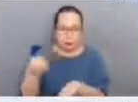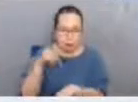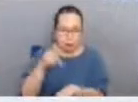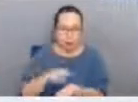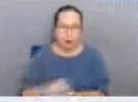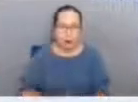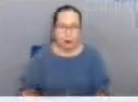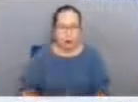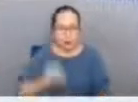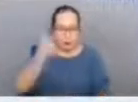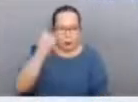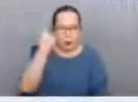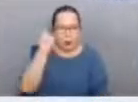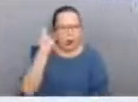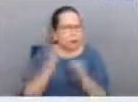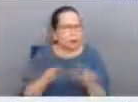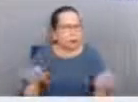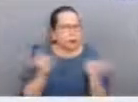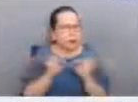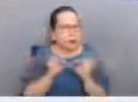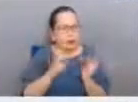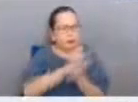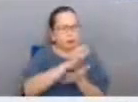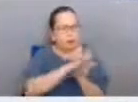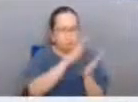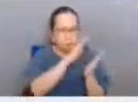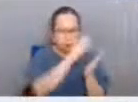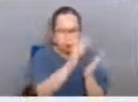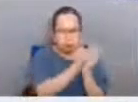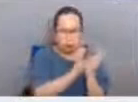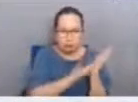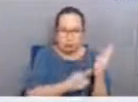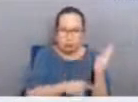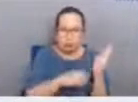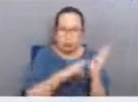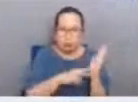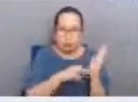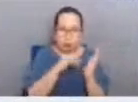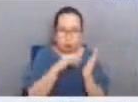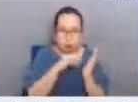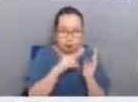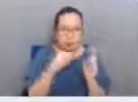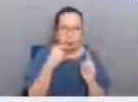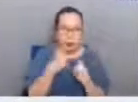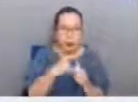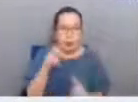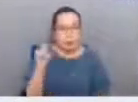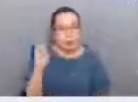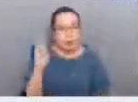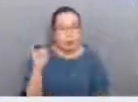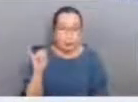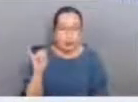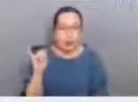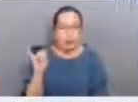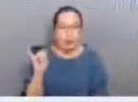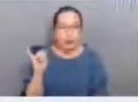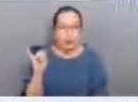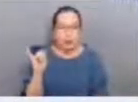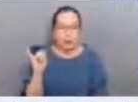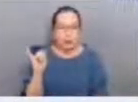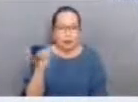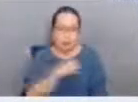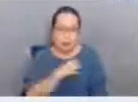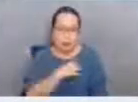maiwasan mabiktima ng illegal recruiters? Nako, napaka-relevant pong question po yan.